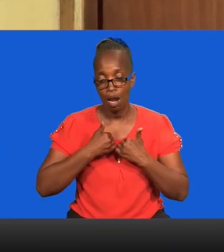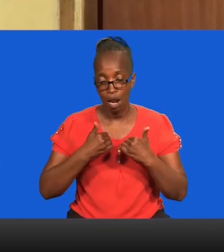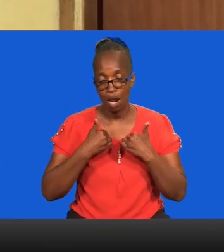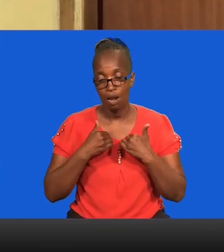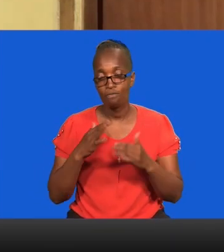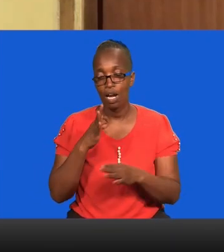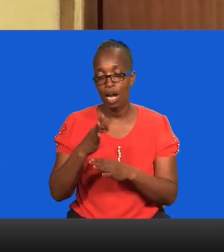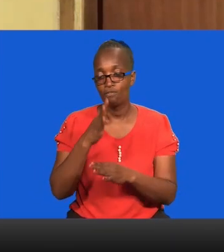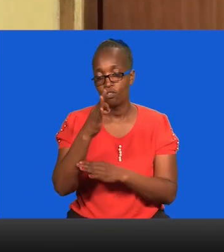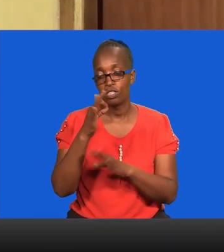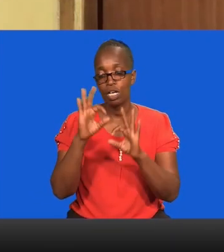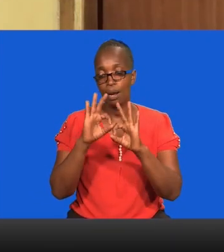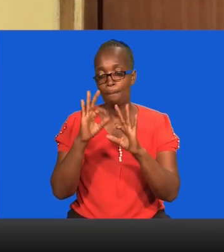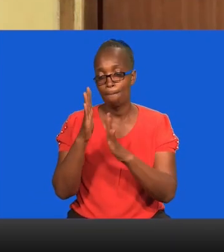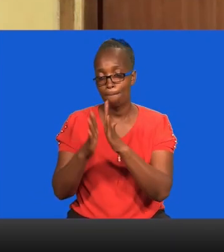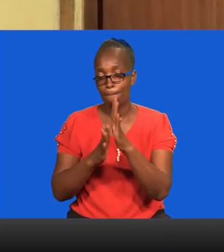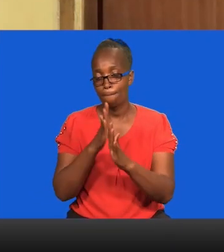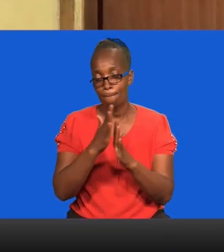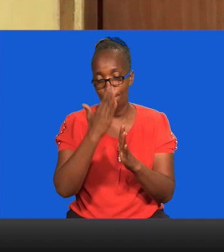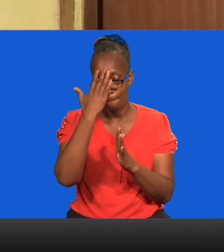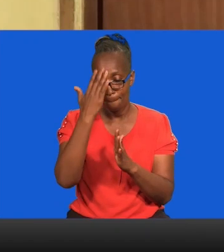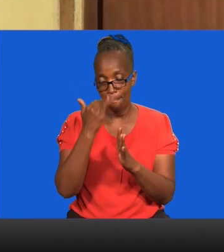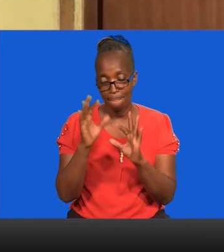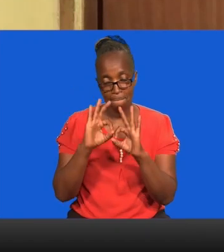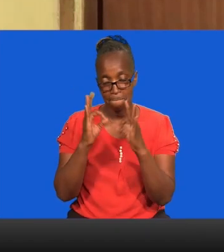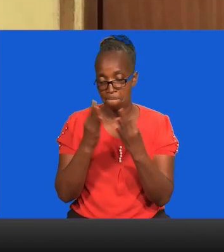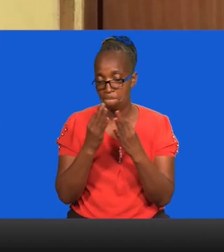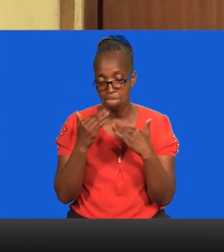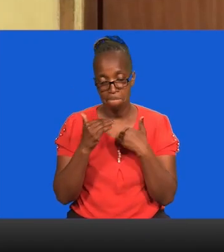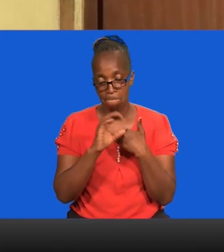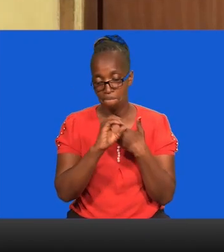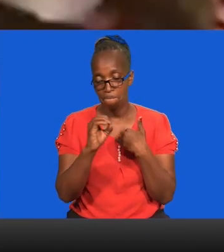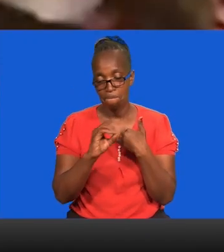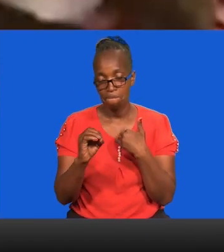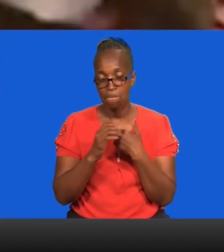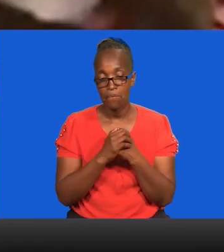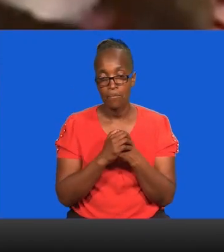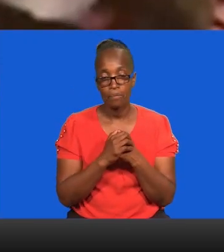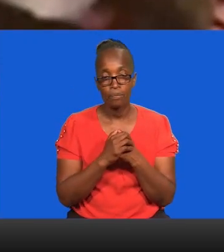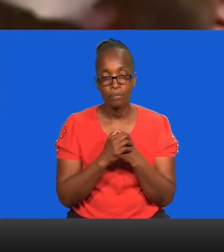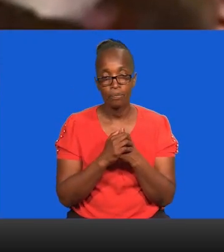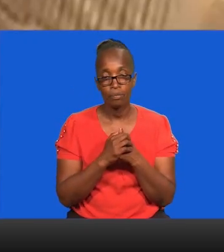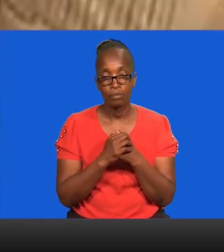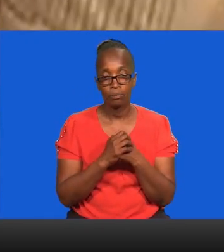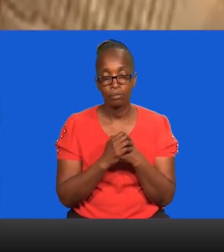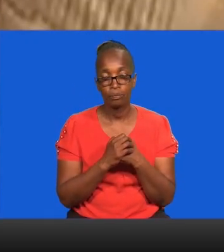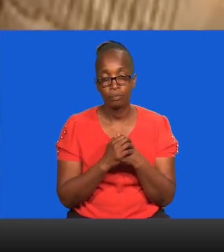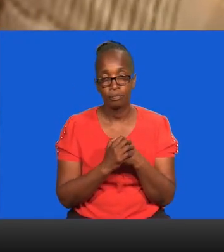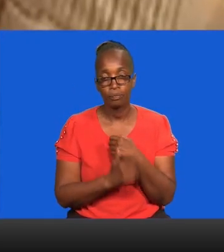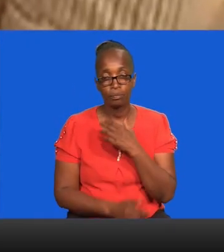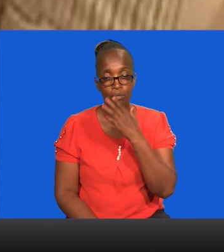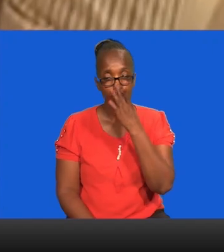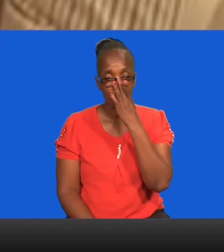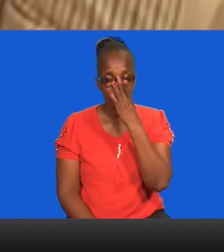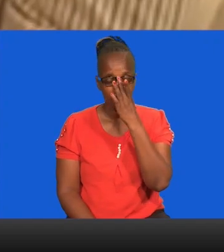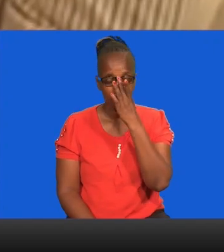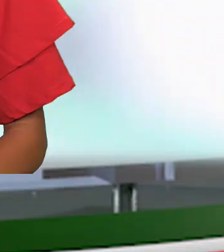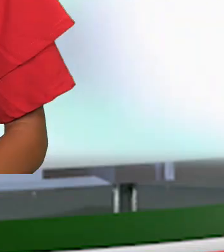future planning, because they do not have families. So we talk of future planning. Immaculate Karimi, Undugu